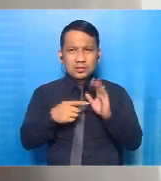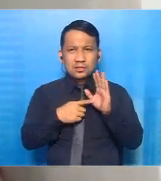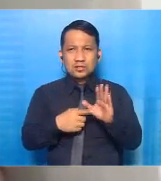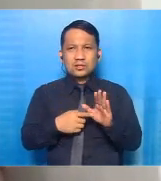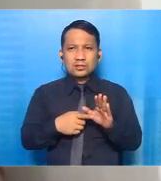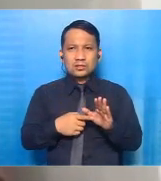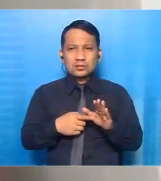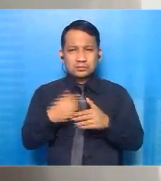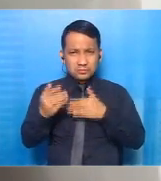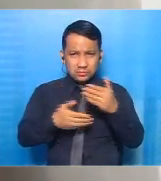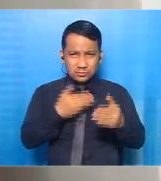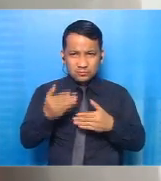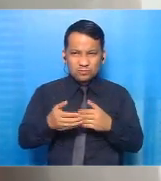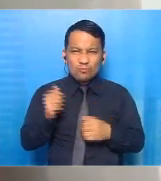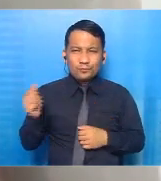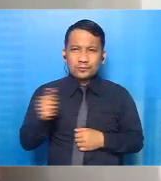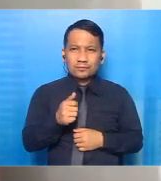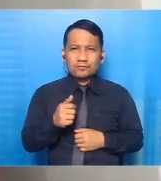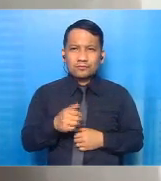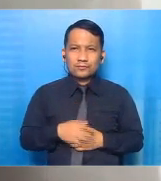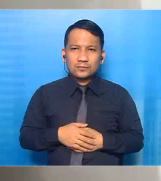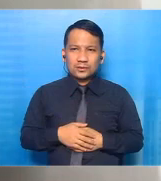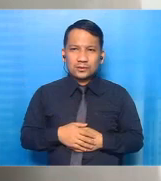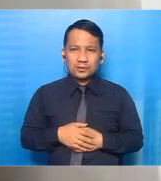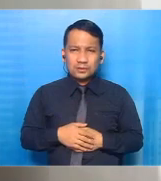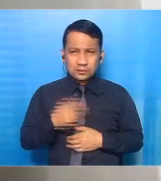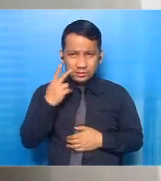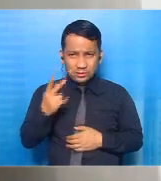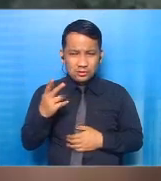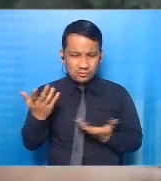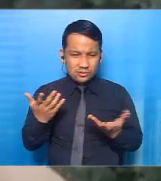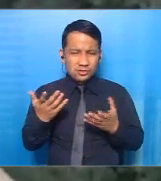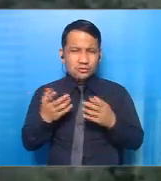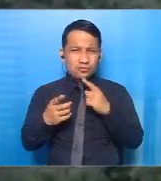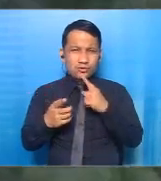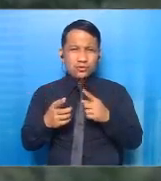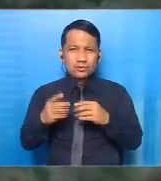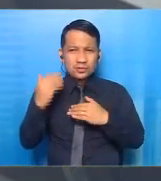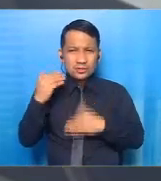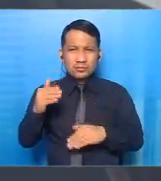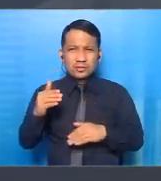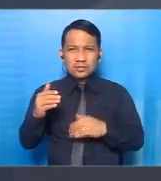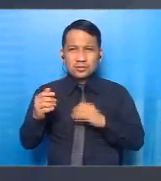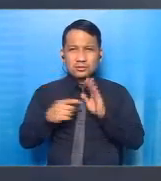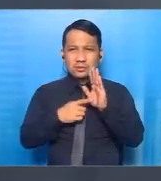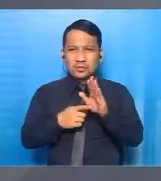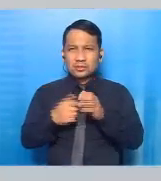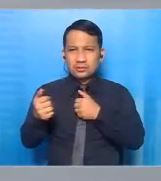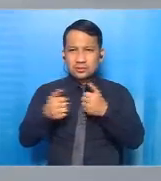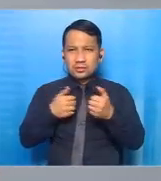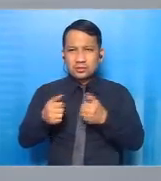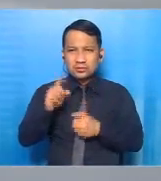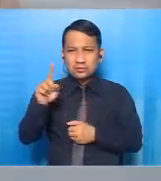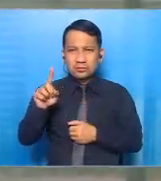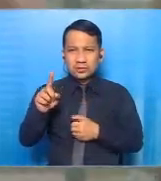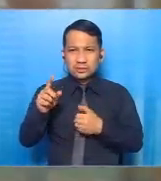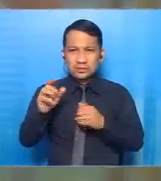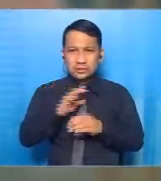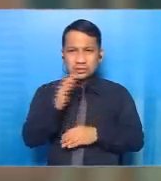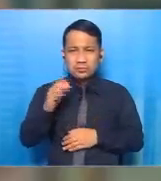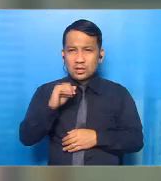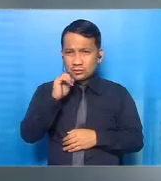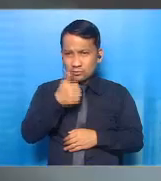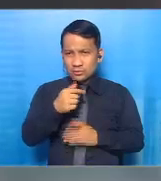the process of trying to earn a spot to become an apprentice. Subaybayan ng The Apprentice One Championship Edition